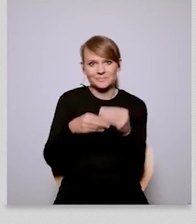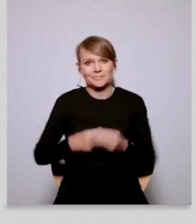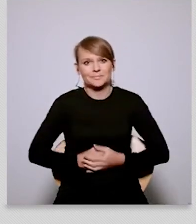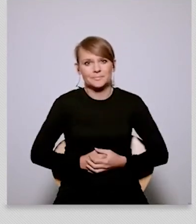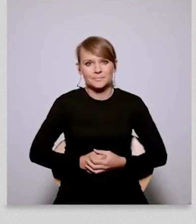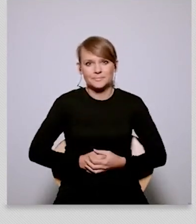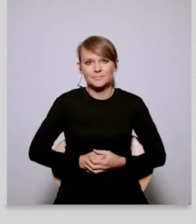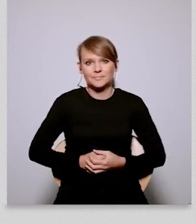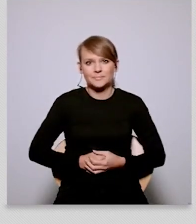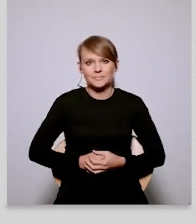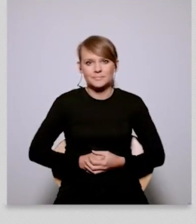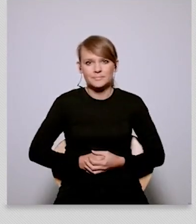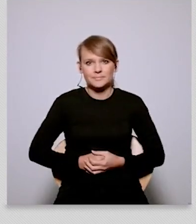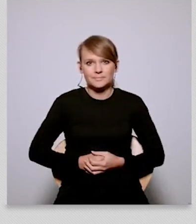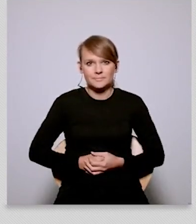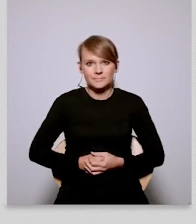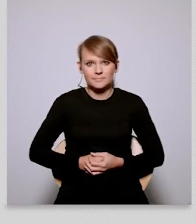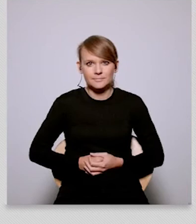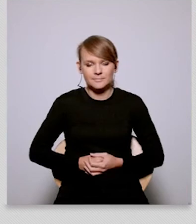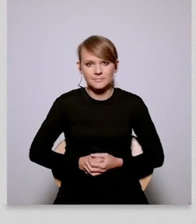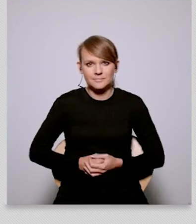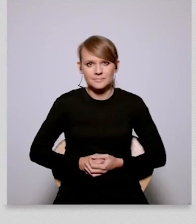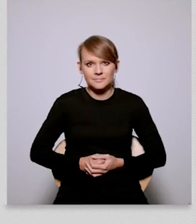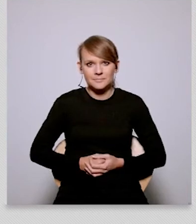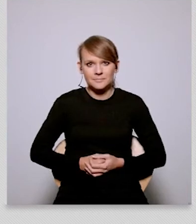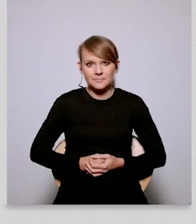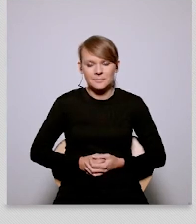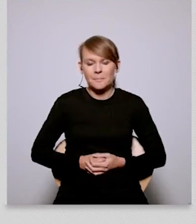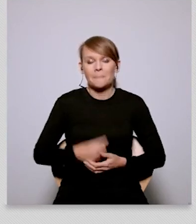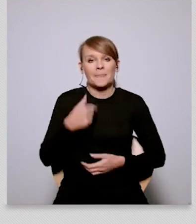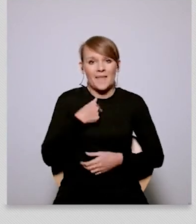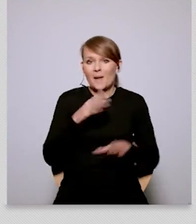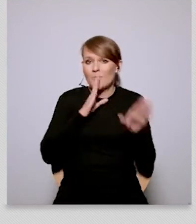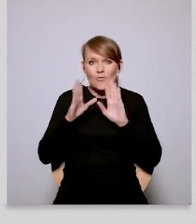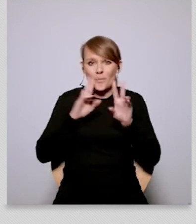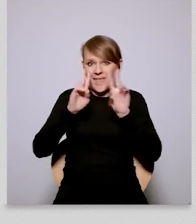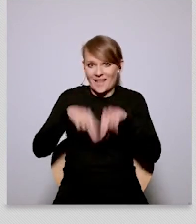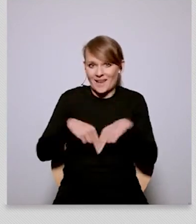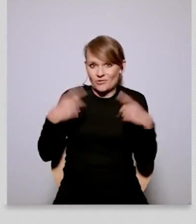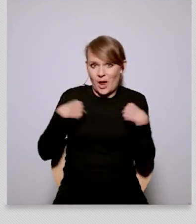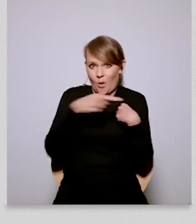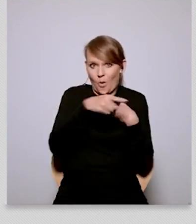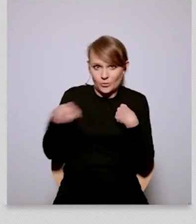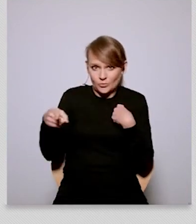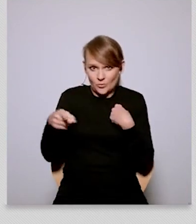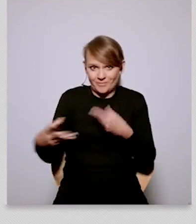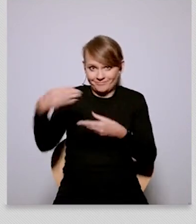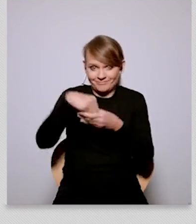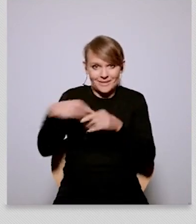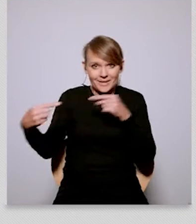i zacznę od tego że podobnie jak wszyscy pozostali biorący udział w dyskusji